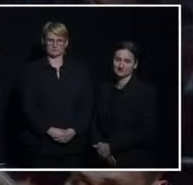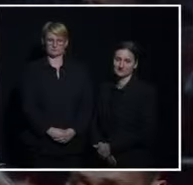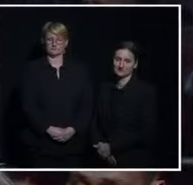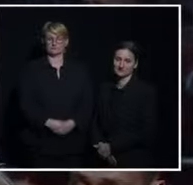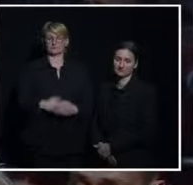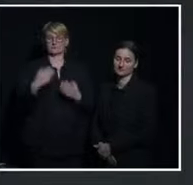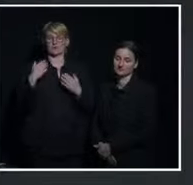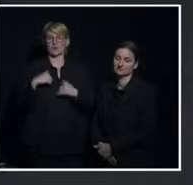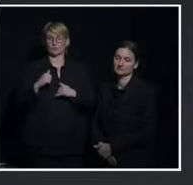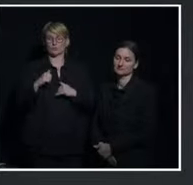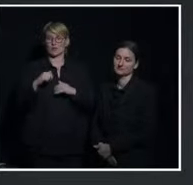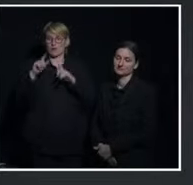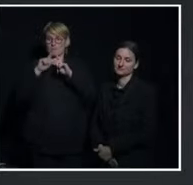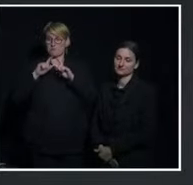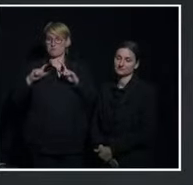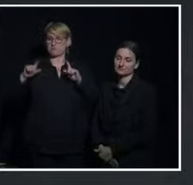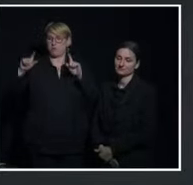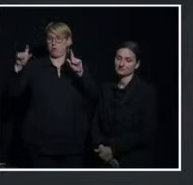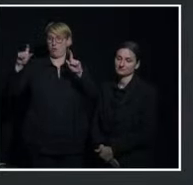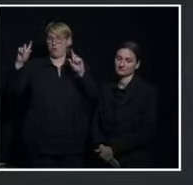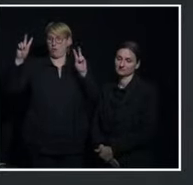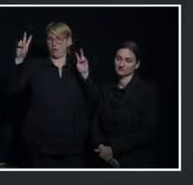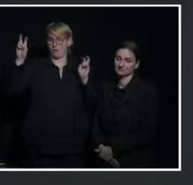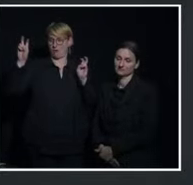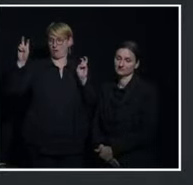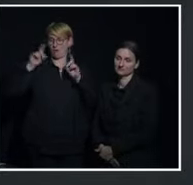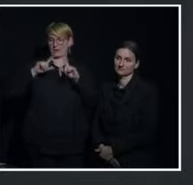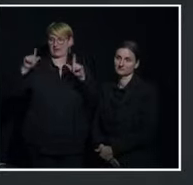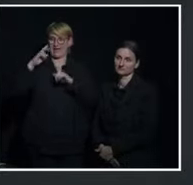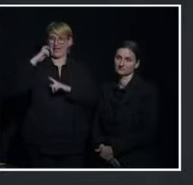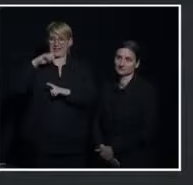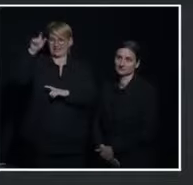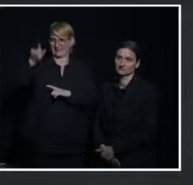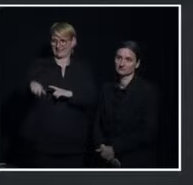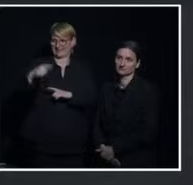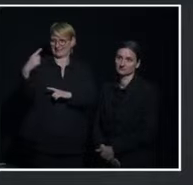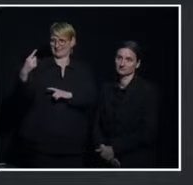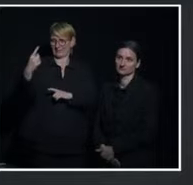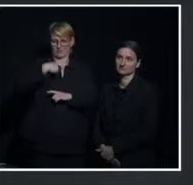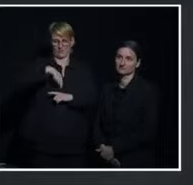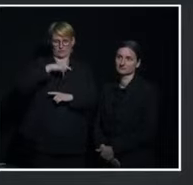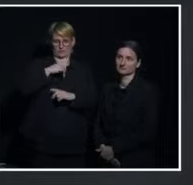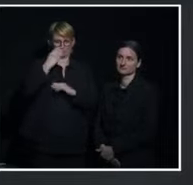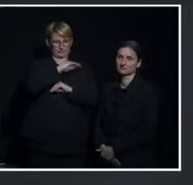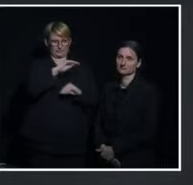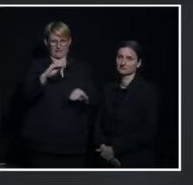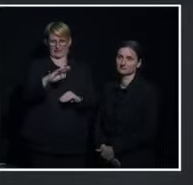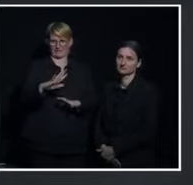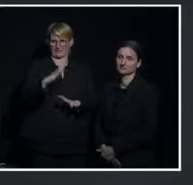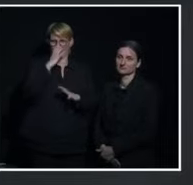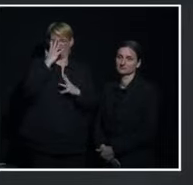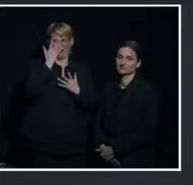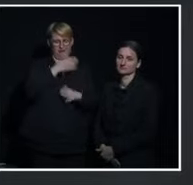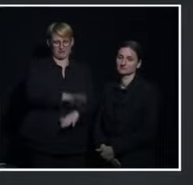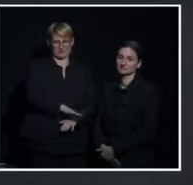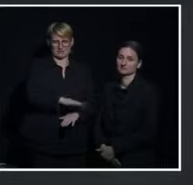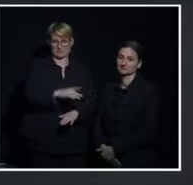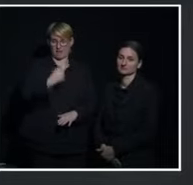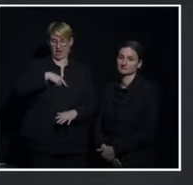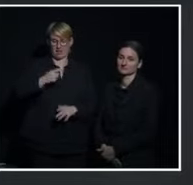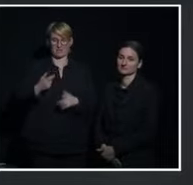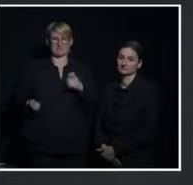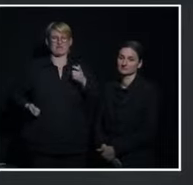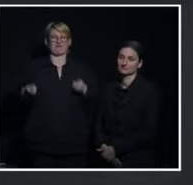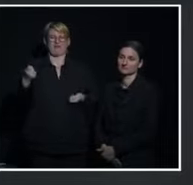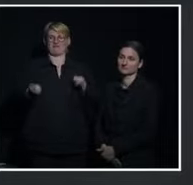Unser Block Ältester hat uns gesagt, dass wir vergast werden würden. Alle, die es konnten, haben sich daraufhin bewaffnet. Die